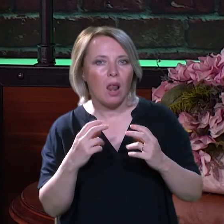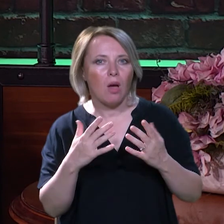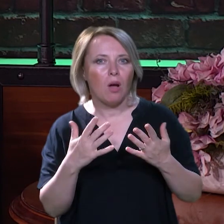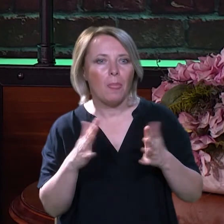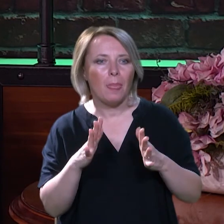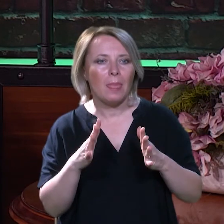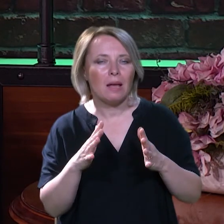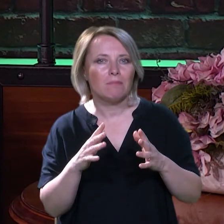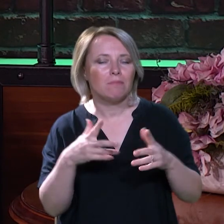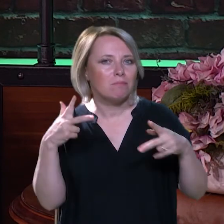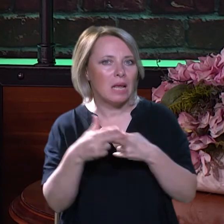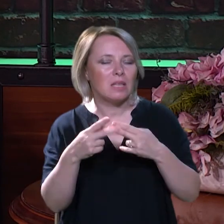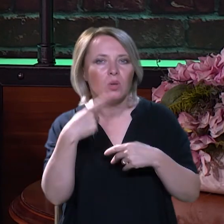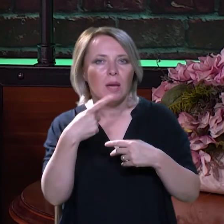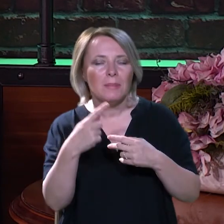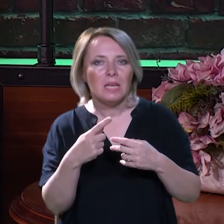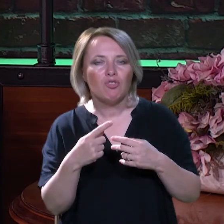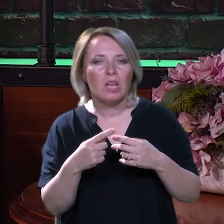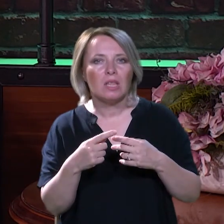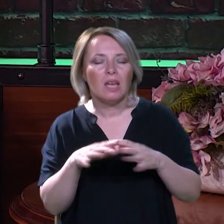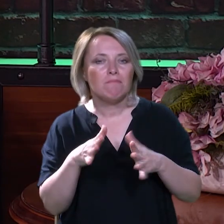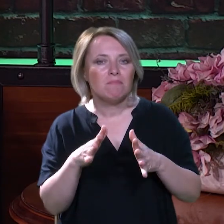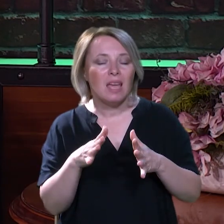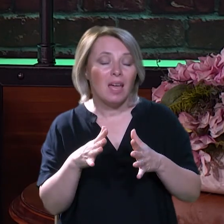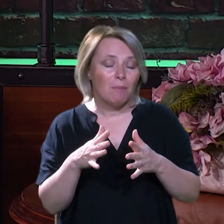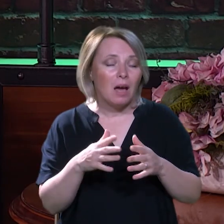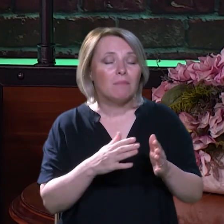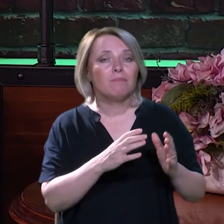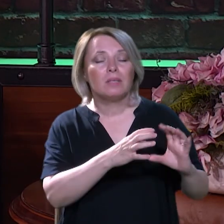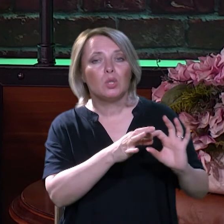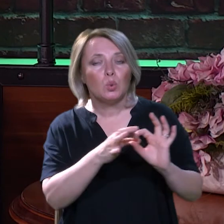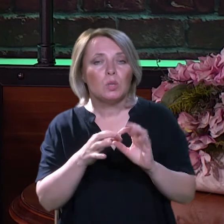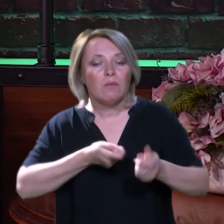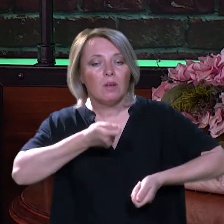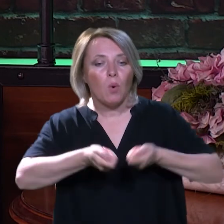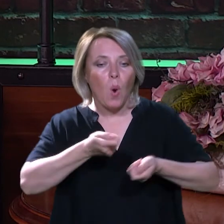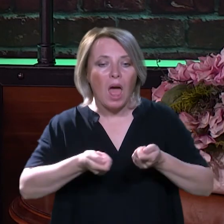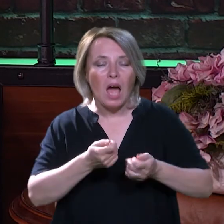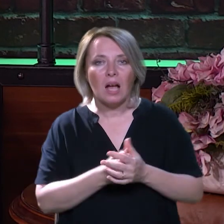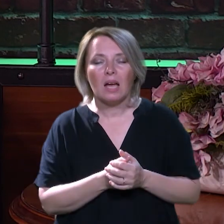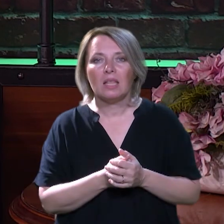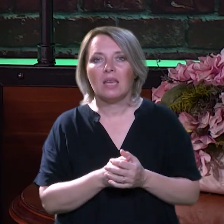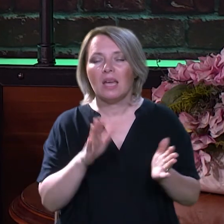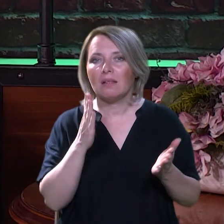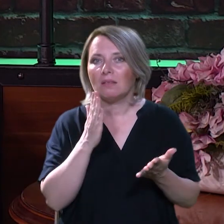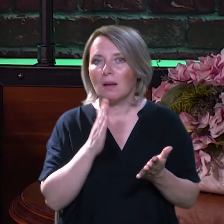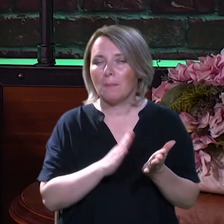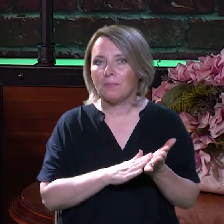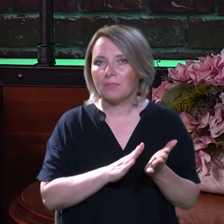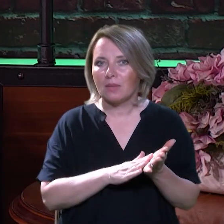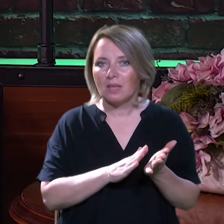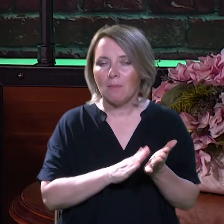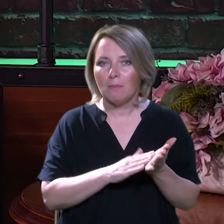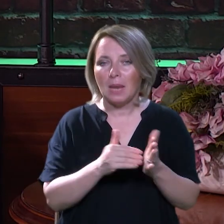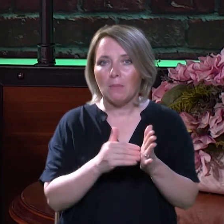sustavne podrške i sustavnog ulaganja. Znači, isto kao što je predmet primjerice hrvatskog koji polazi svako dijete, koji je određen broj sati, tako